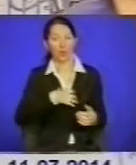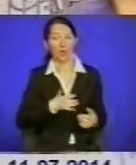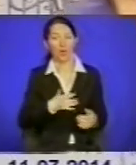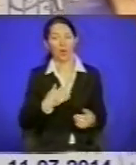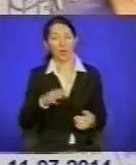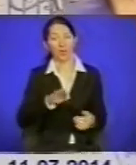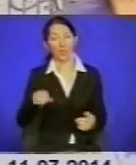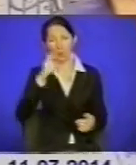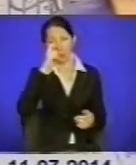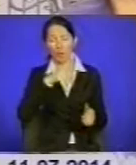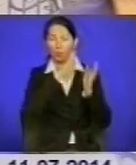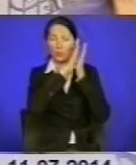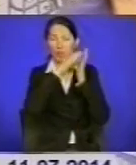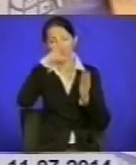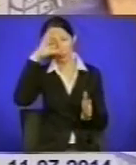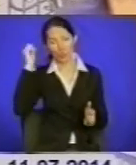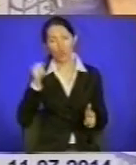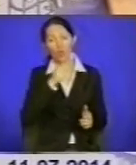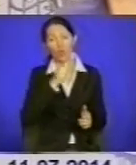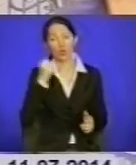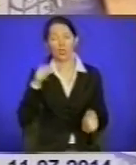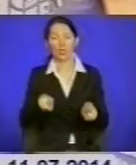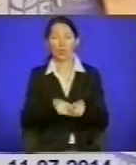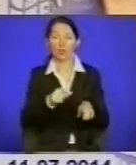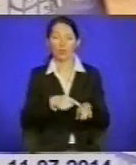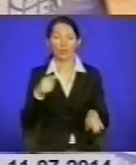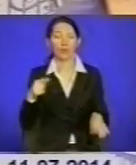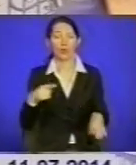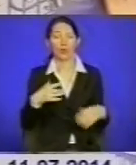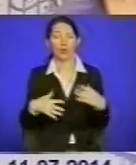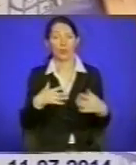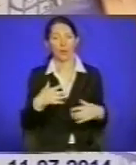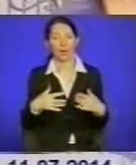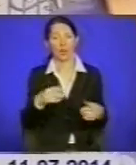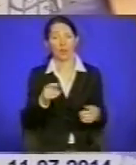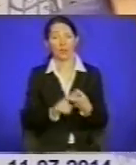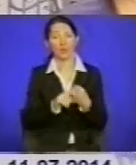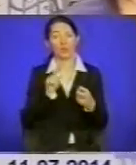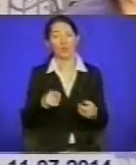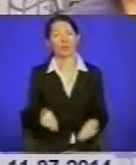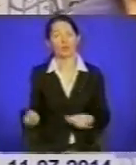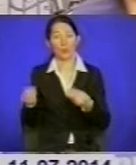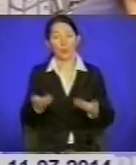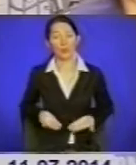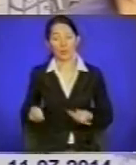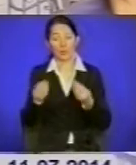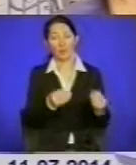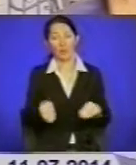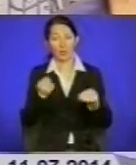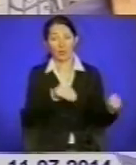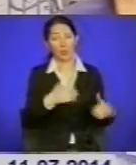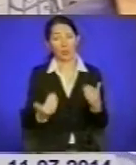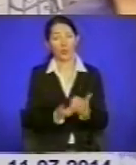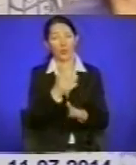вночі. Дорослі також відчувають безпорадність в зв'язку з тим, що переселяються на нове місце роботи, абсолютно з нуля треба